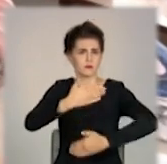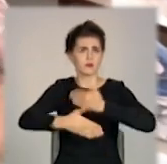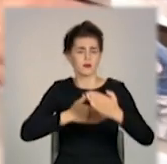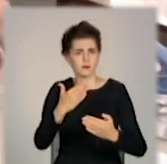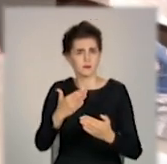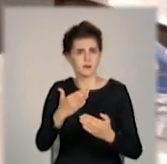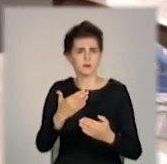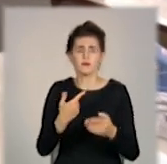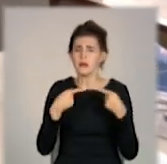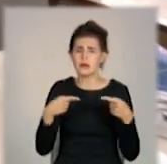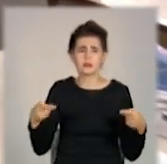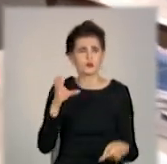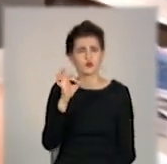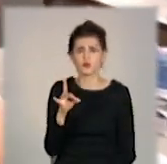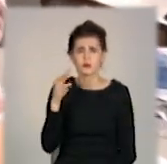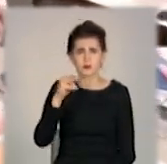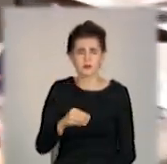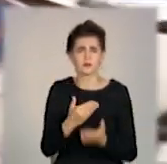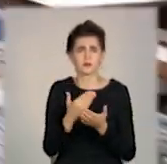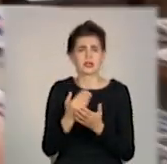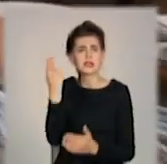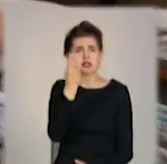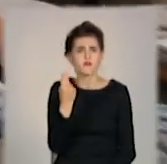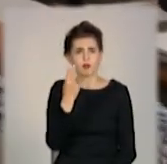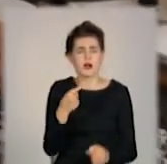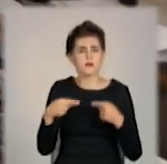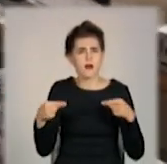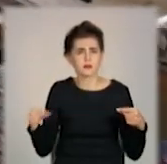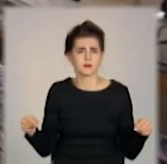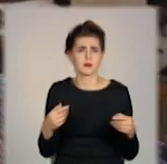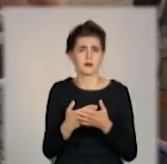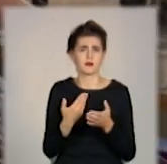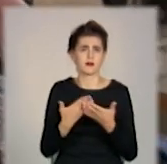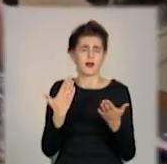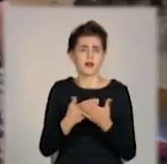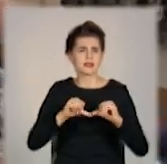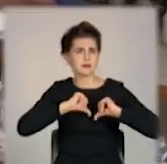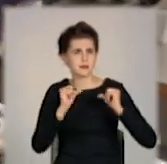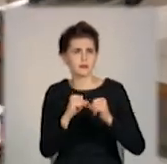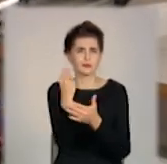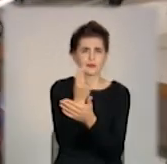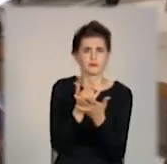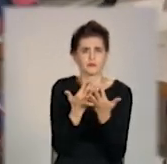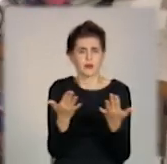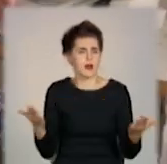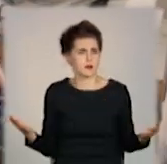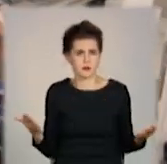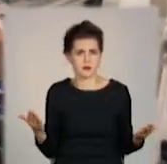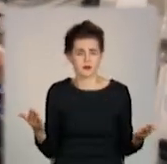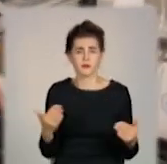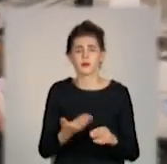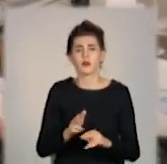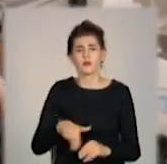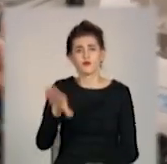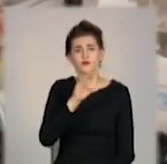Різного сорту, бачите, цвіта, які є у нас, які хочете, і сердечком, от, бачите,